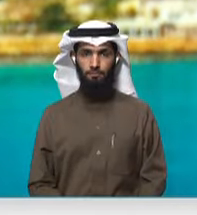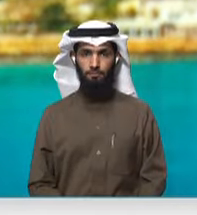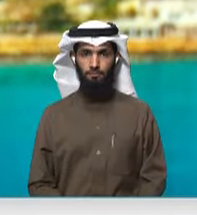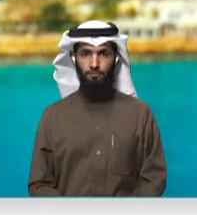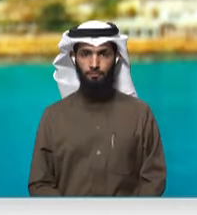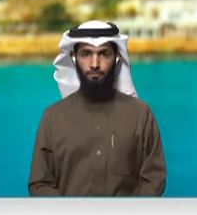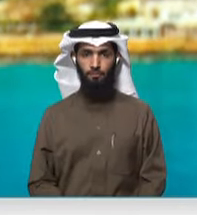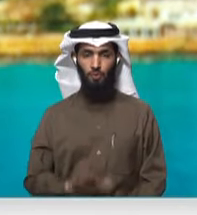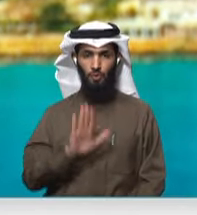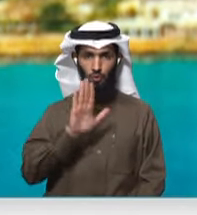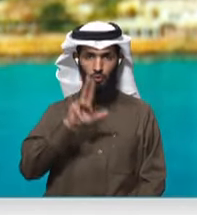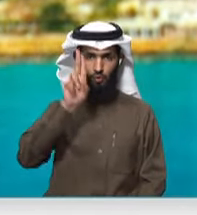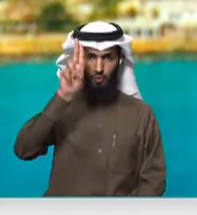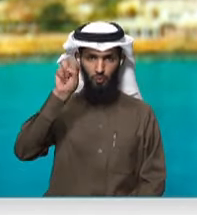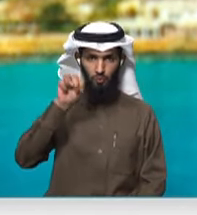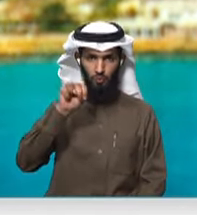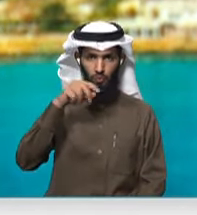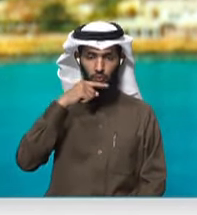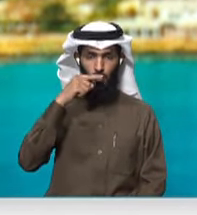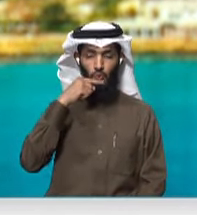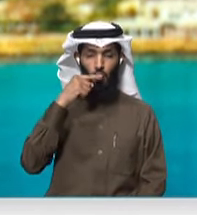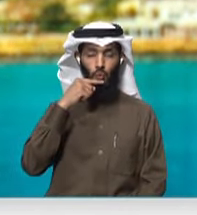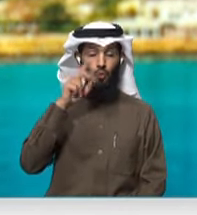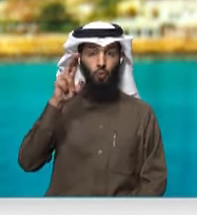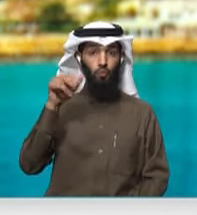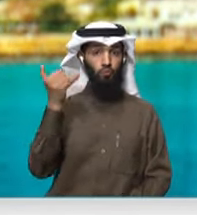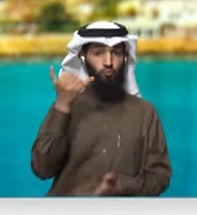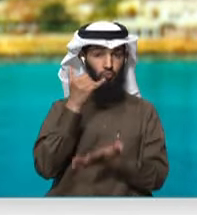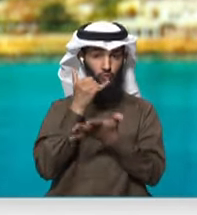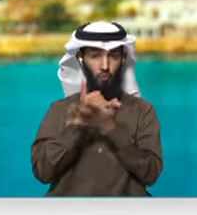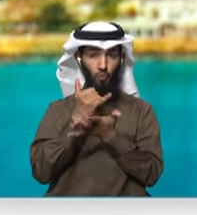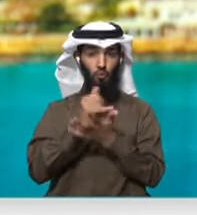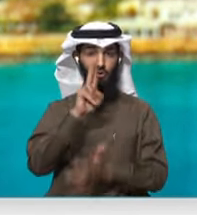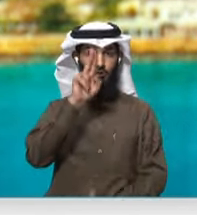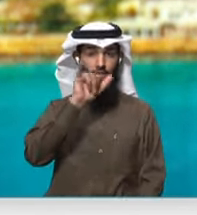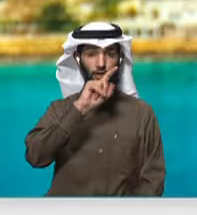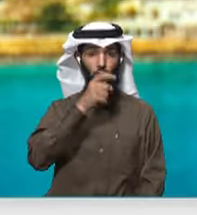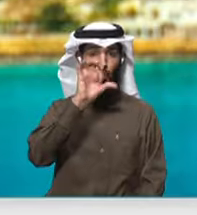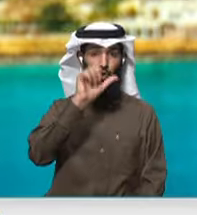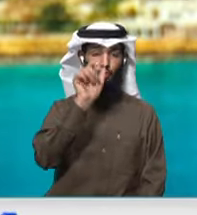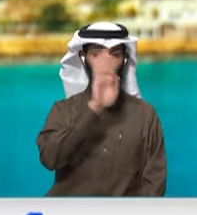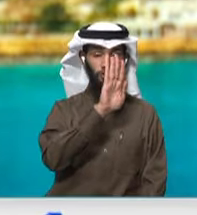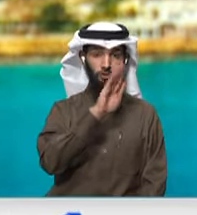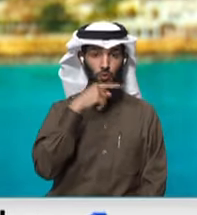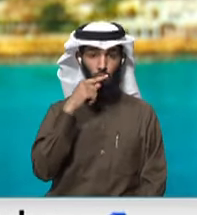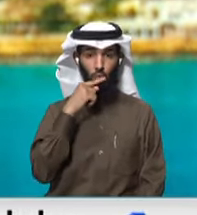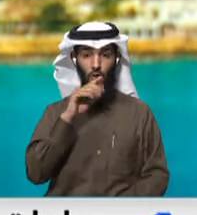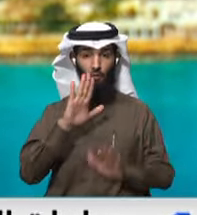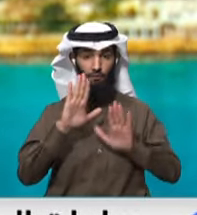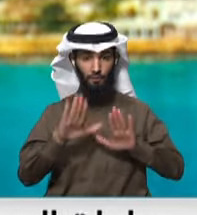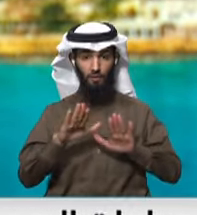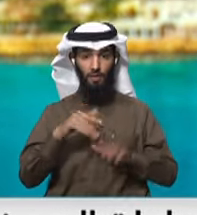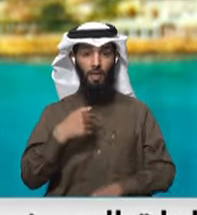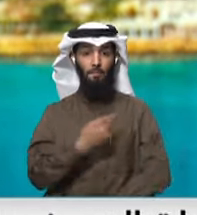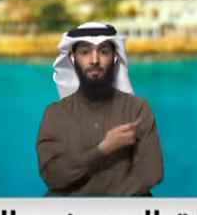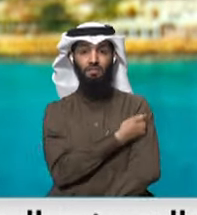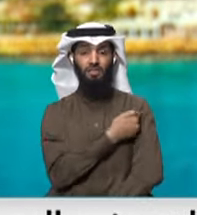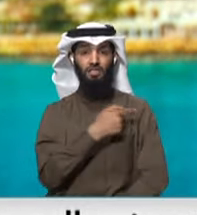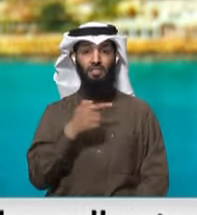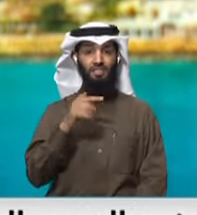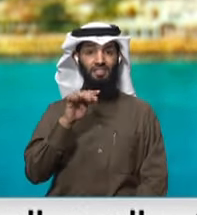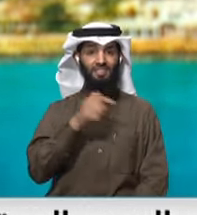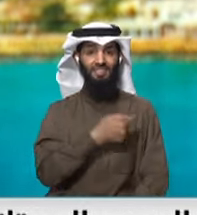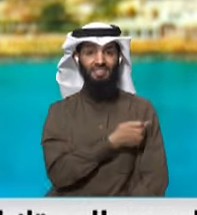قال مدير منظمه الصحه العالميه تيدروس ادهانوم جبريسوس ان مستوى الدمار المحيط بمستشفى الشفائي في غزه